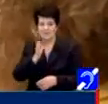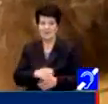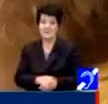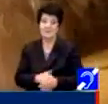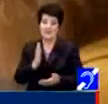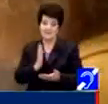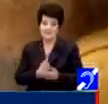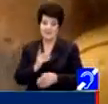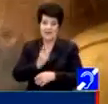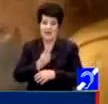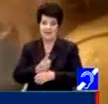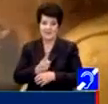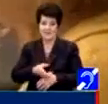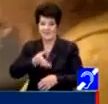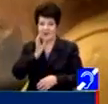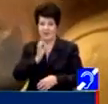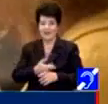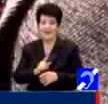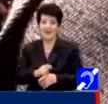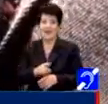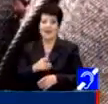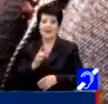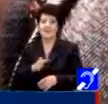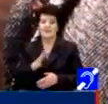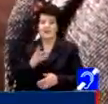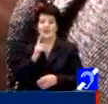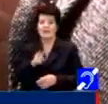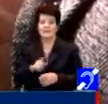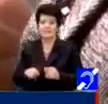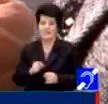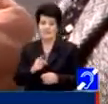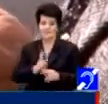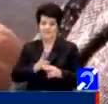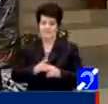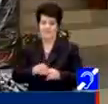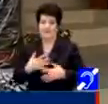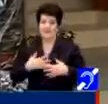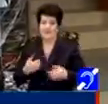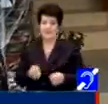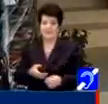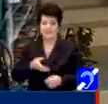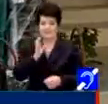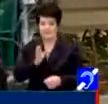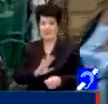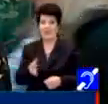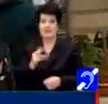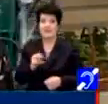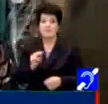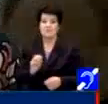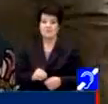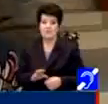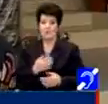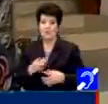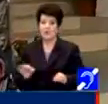cei care categoric nu servesc alcool pentru că cunosc cât de dăunătoare poate fi tăria. Nu consum alcool. De ce?